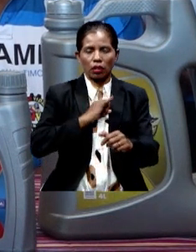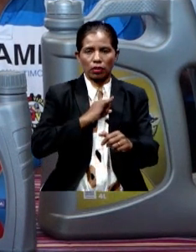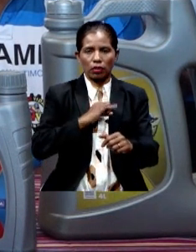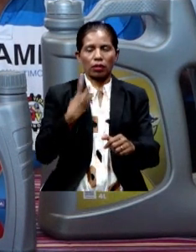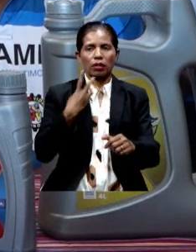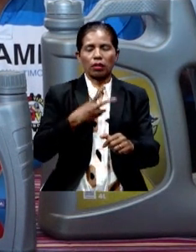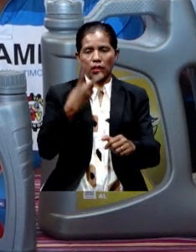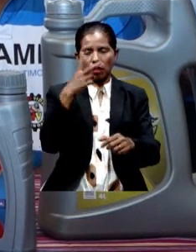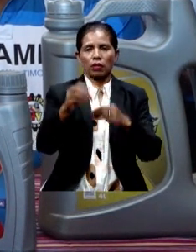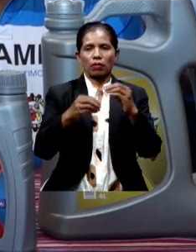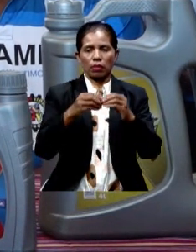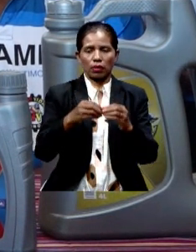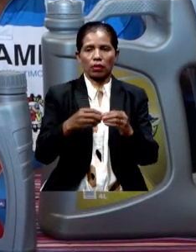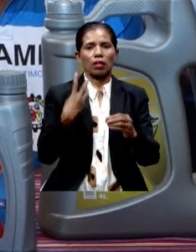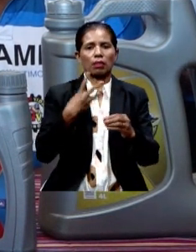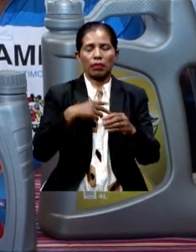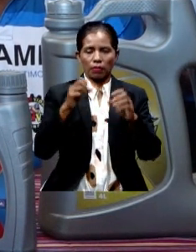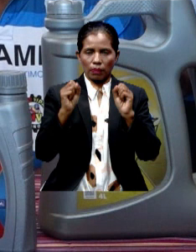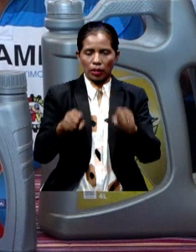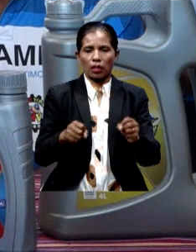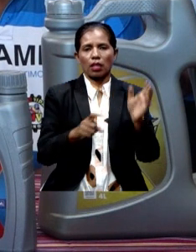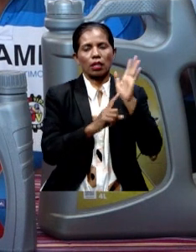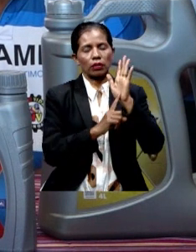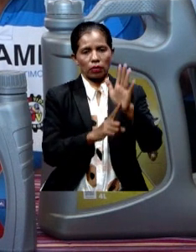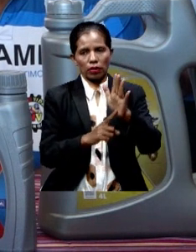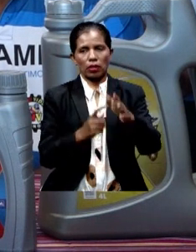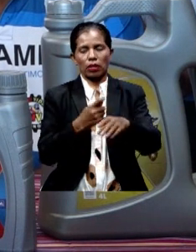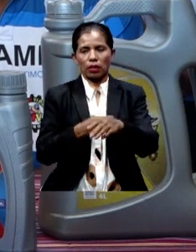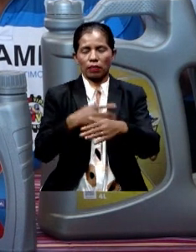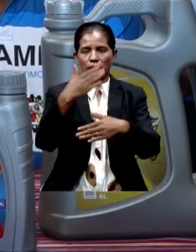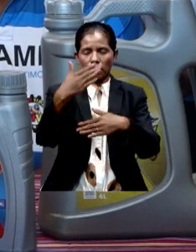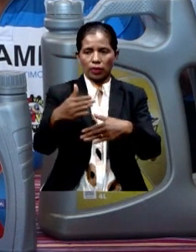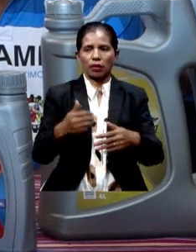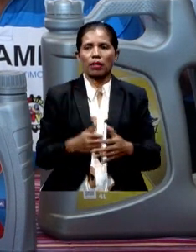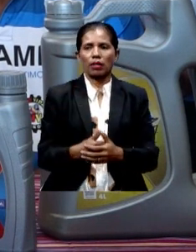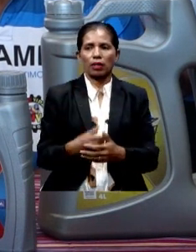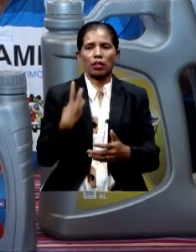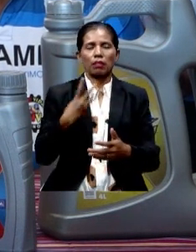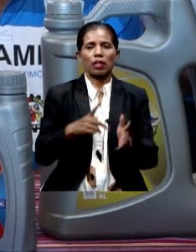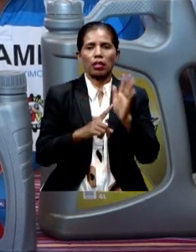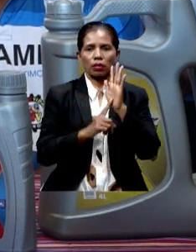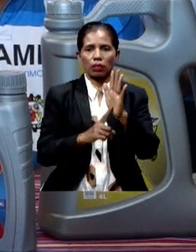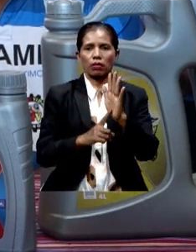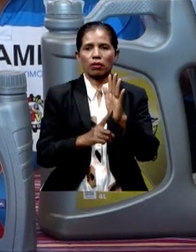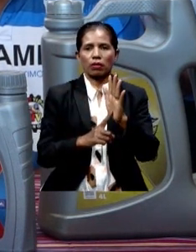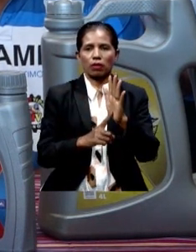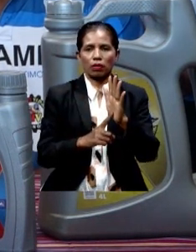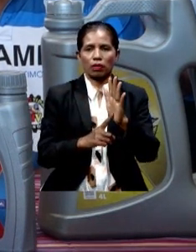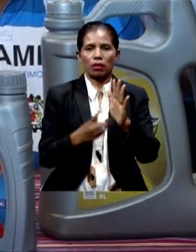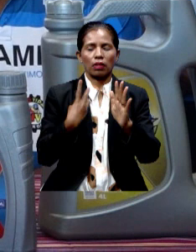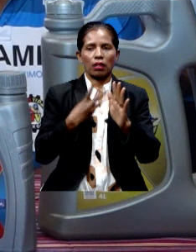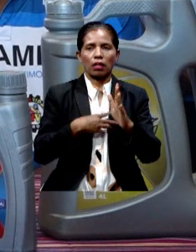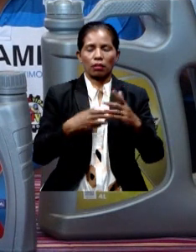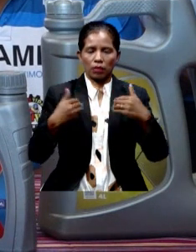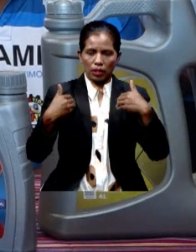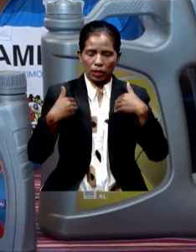gambaran besar. Sisanya mungkin nanti dari Pak Helder. Sebelumnya kami sampaikan bahwa kami memiliki